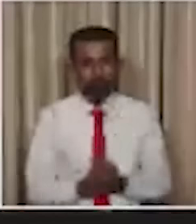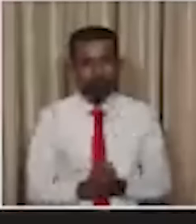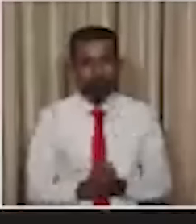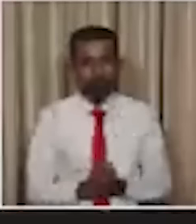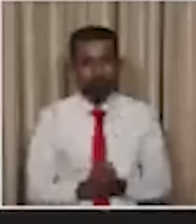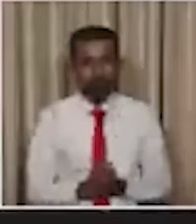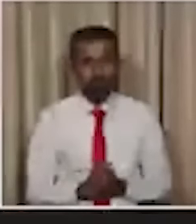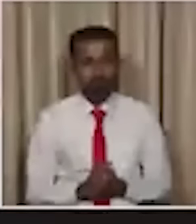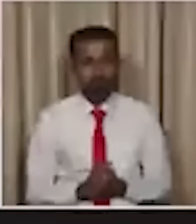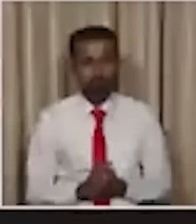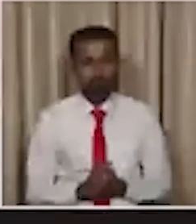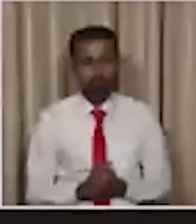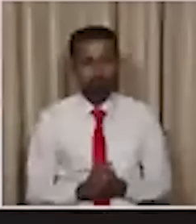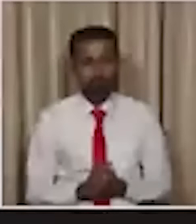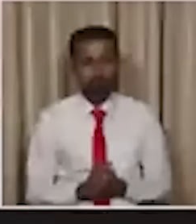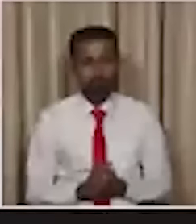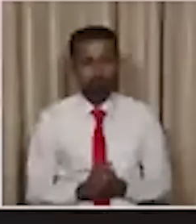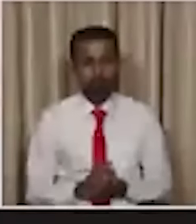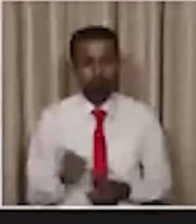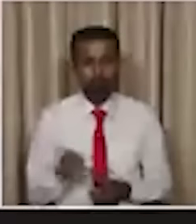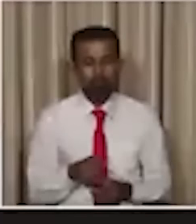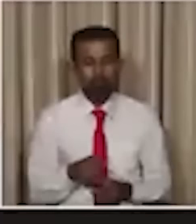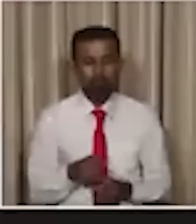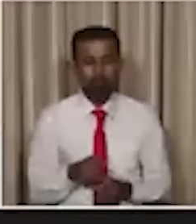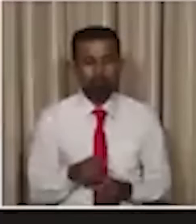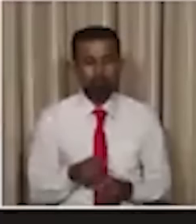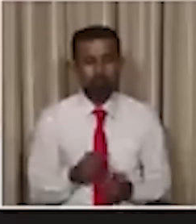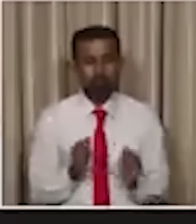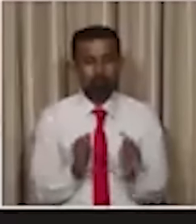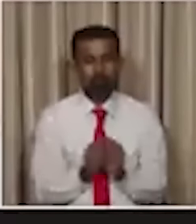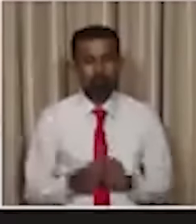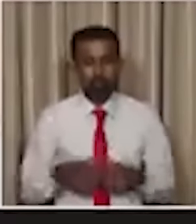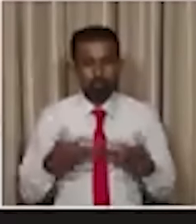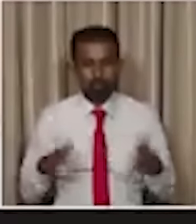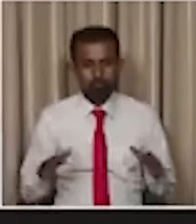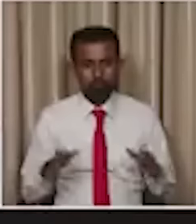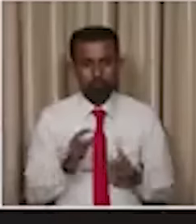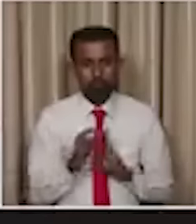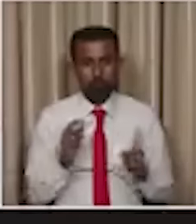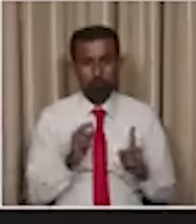ගරු මහත්මනි. අද දිනට නියමිත සභාවේ කටයුතු අවසන් කරමි.